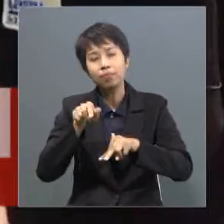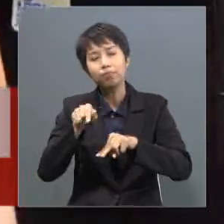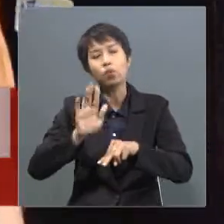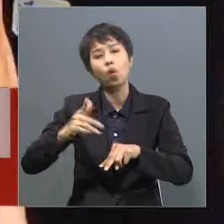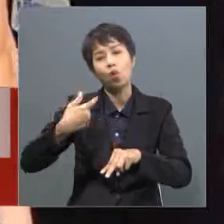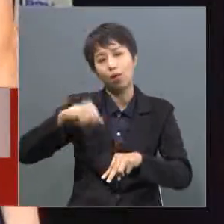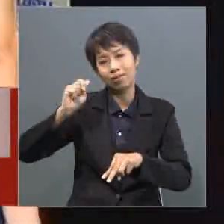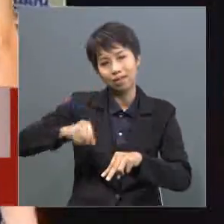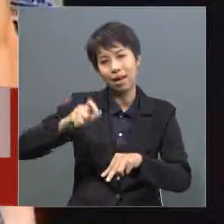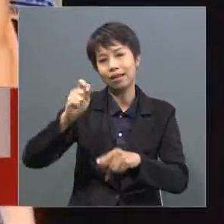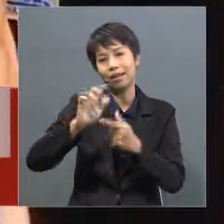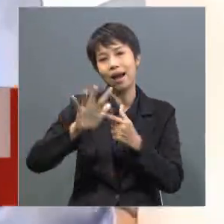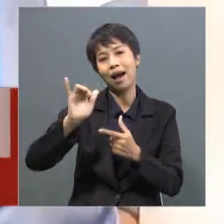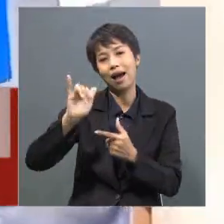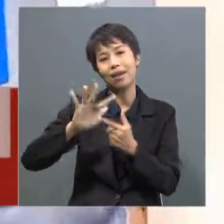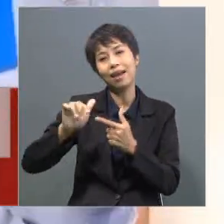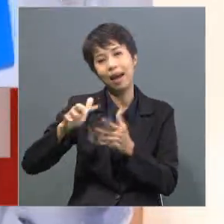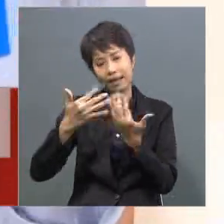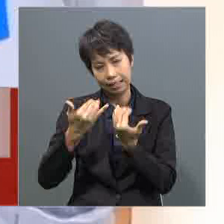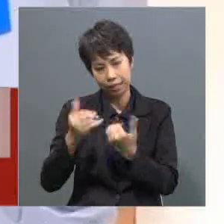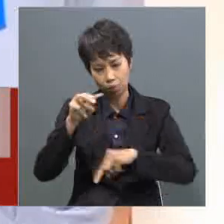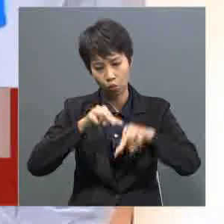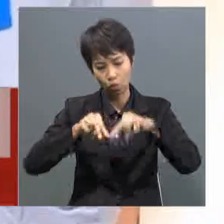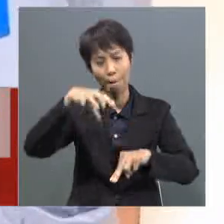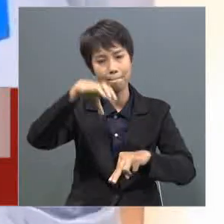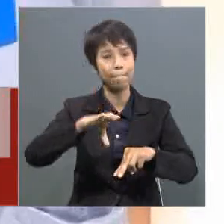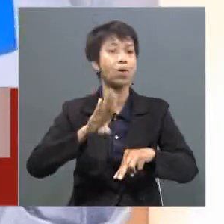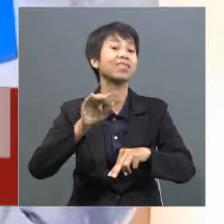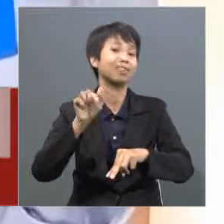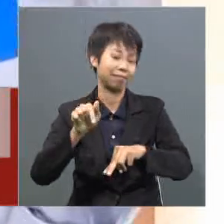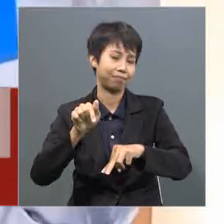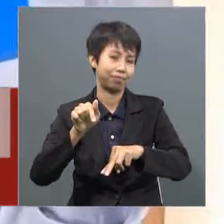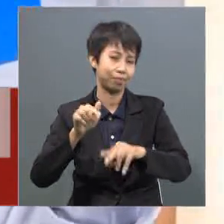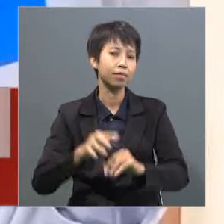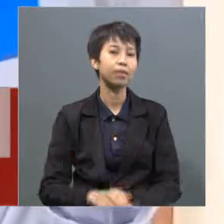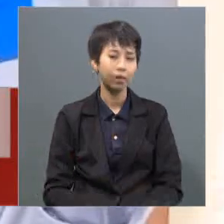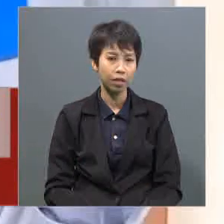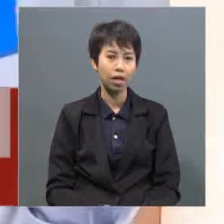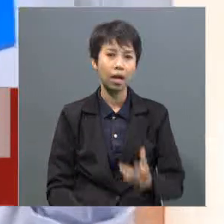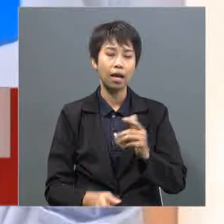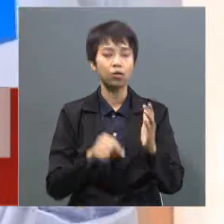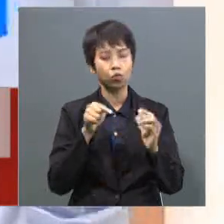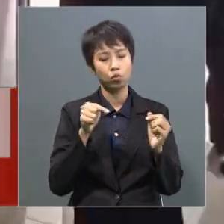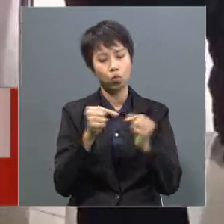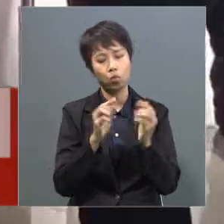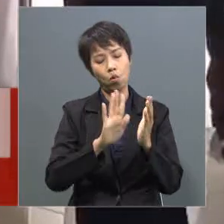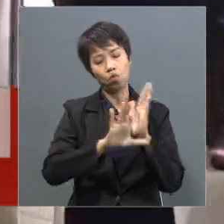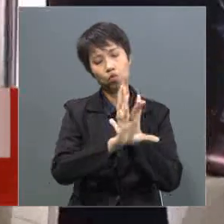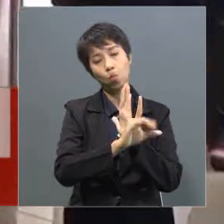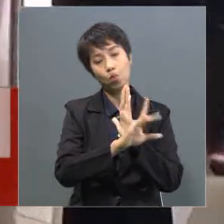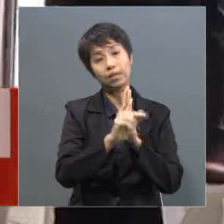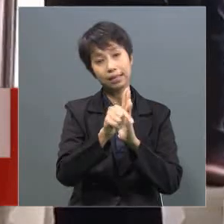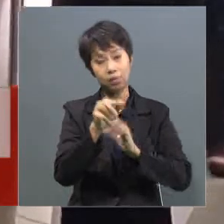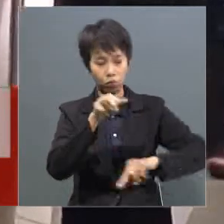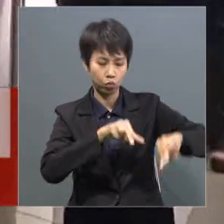ตรวจค้นบริษัท TPTM Logistics จำกัดนะคะที่ตำบลสุรศักดิ์อำเภอศรีราชาจังหวัดชลบุรีจุ